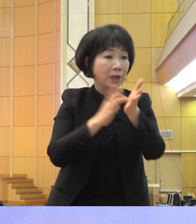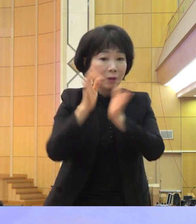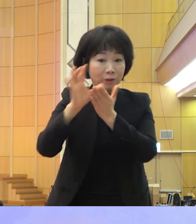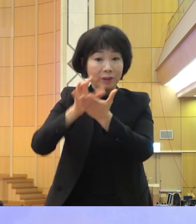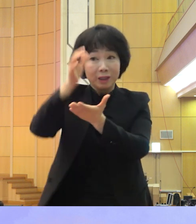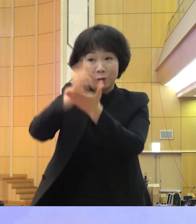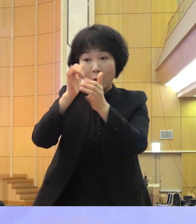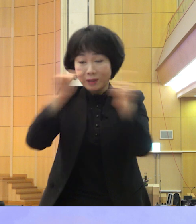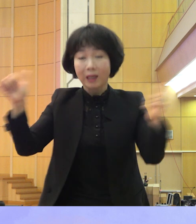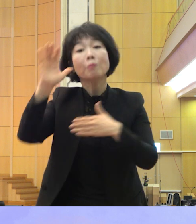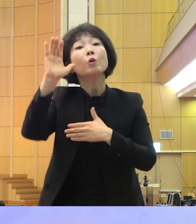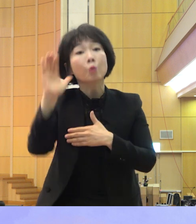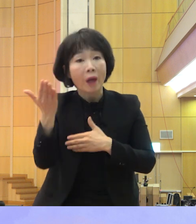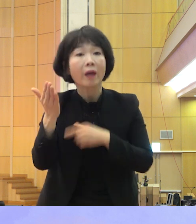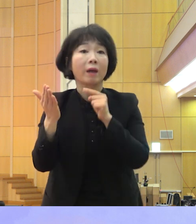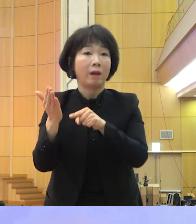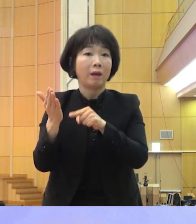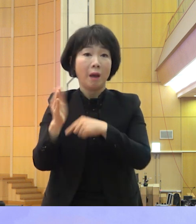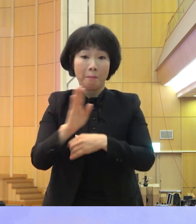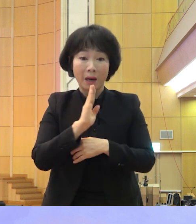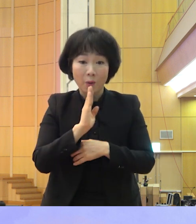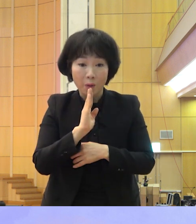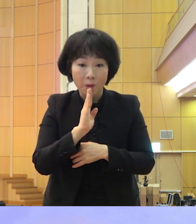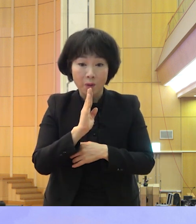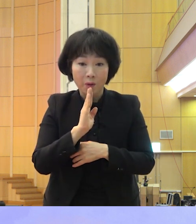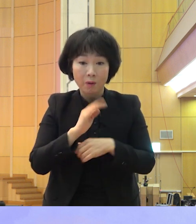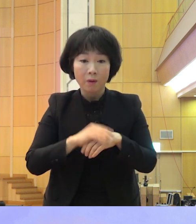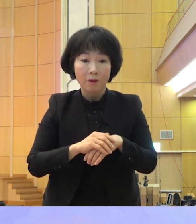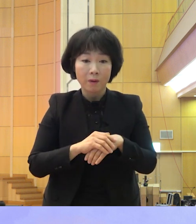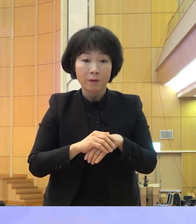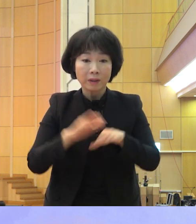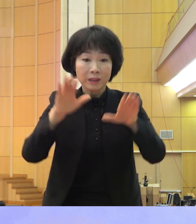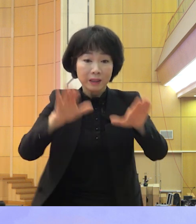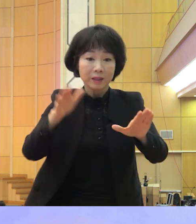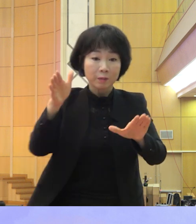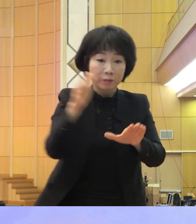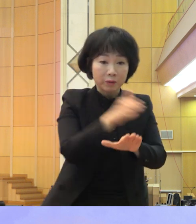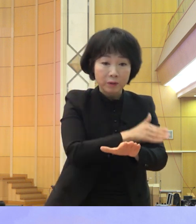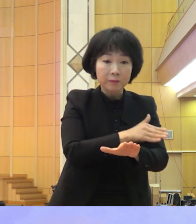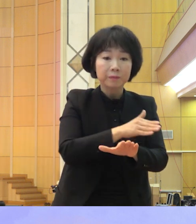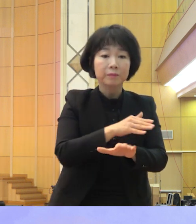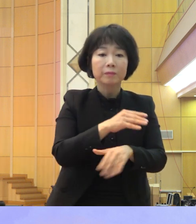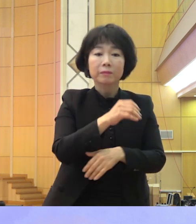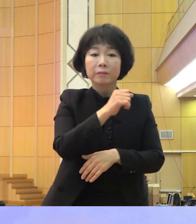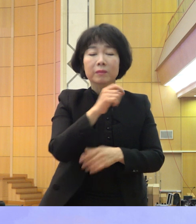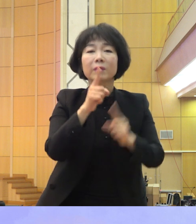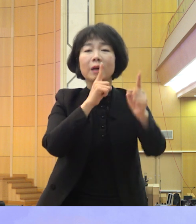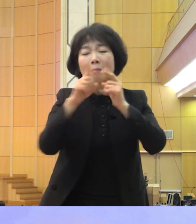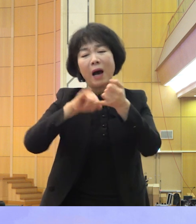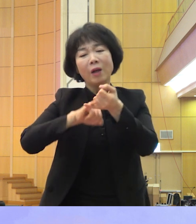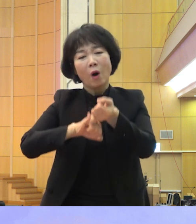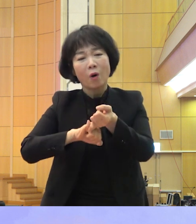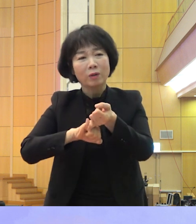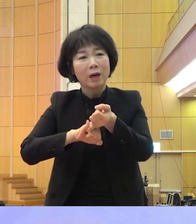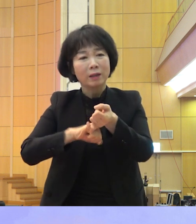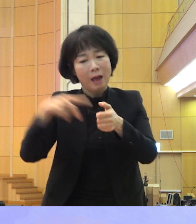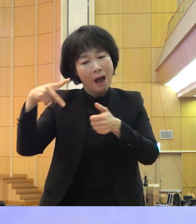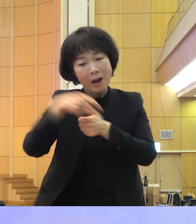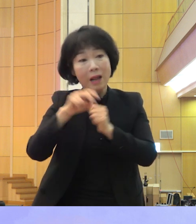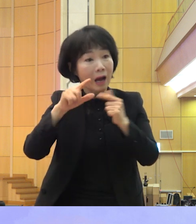그리스도의 사람이 된 것은 바로 한마디로 말하면 이제는 할례, 언약의 할례가